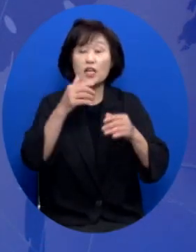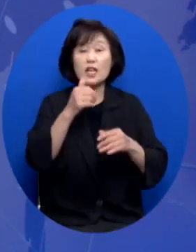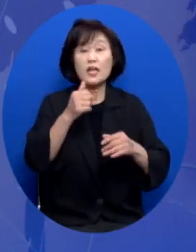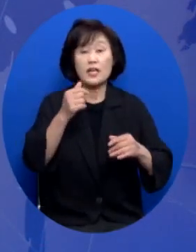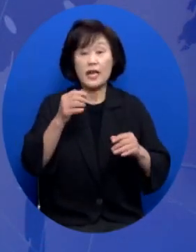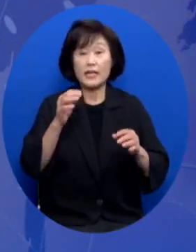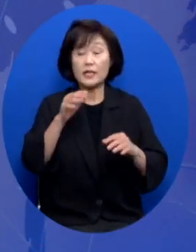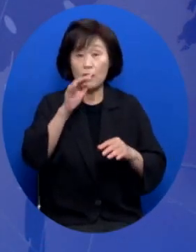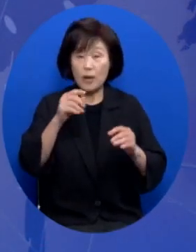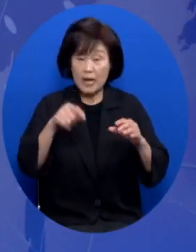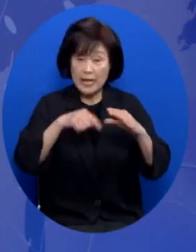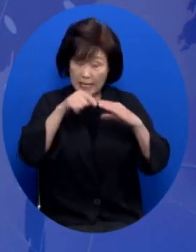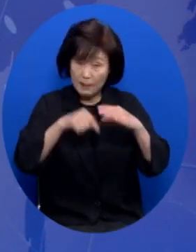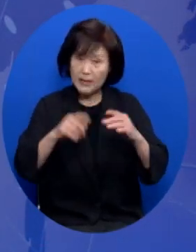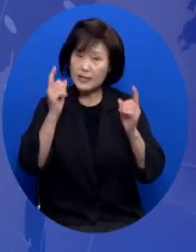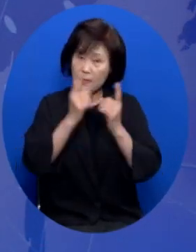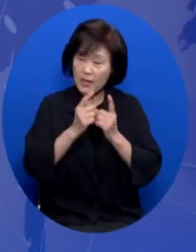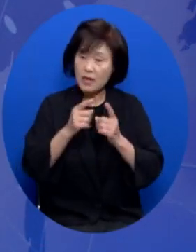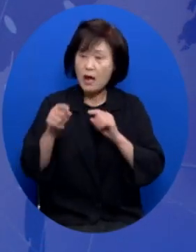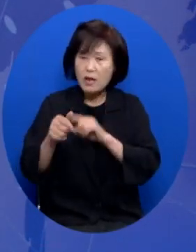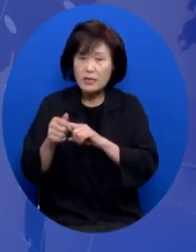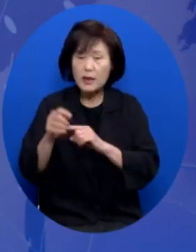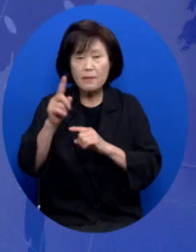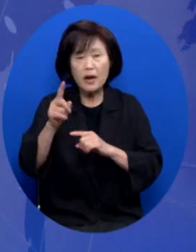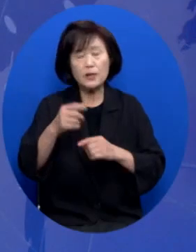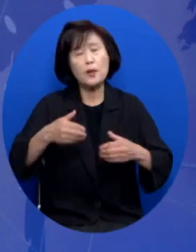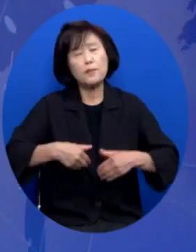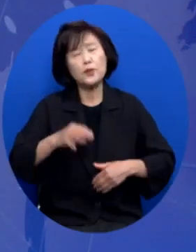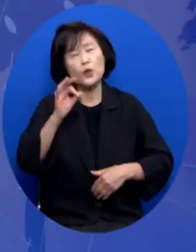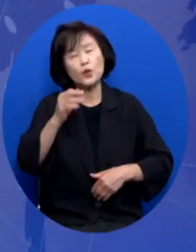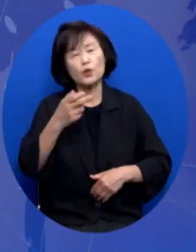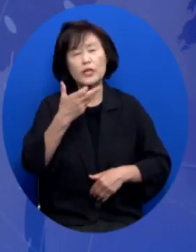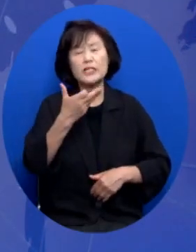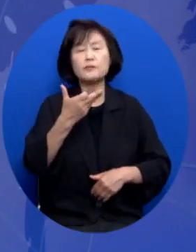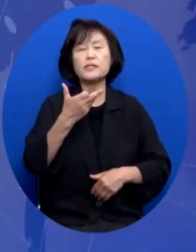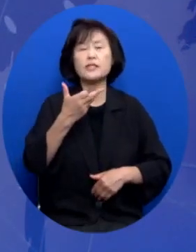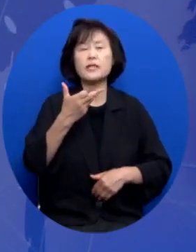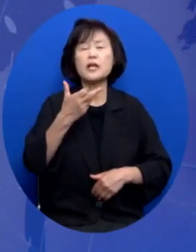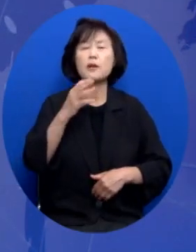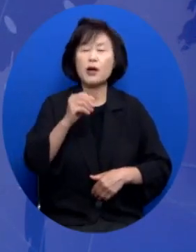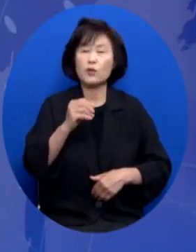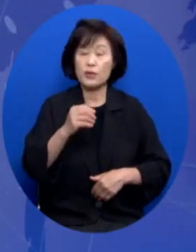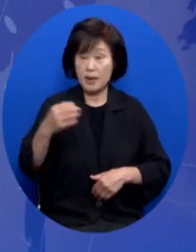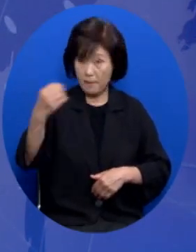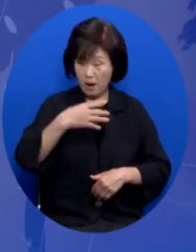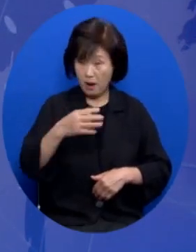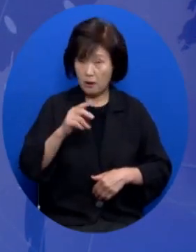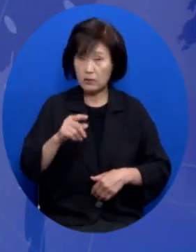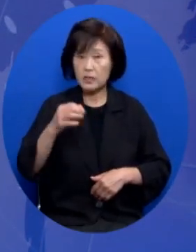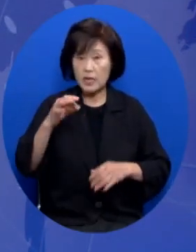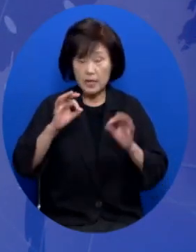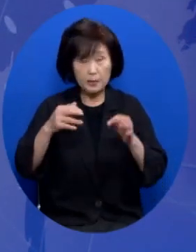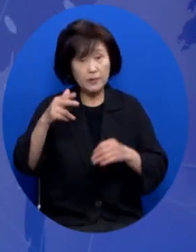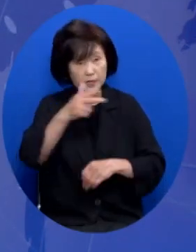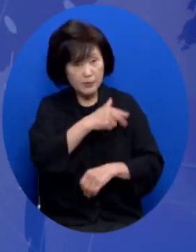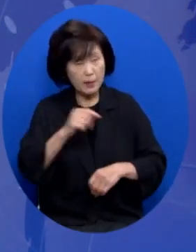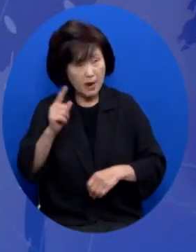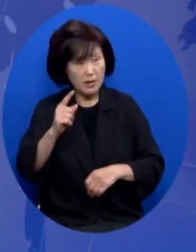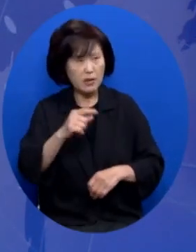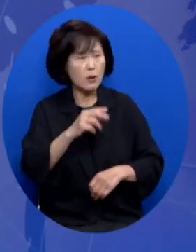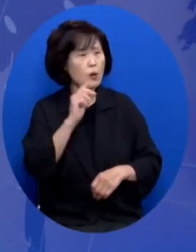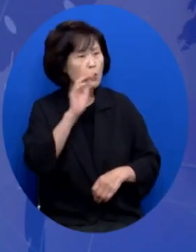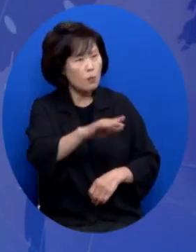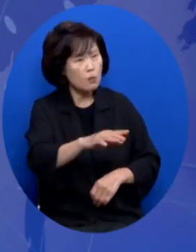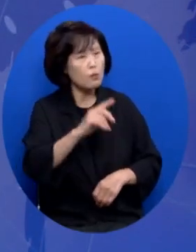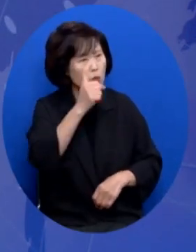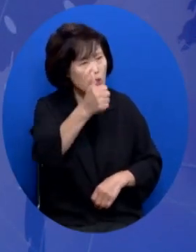만났고 그는 꼭 필요한 금액이 17만 원이라고 했다. 그러더니 김 집사가 목사님 제게 요구하시는